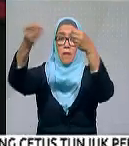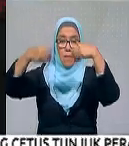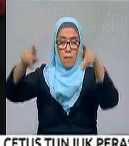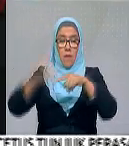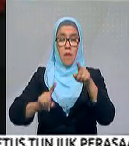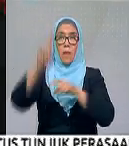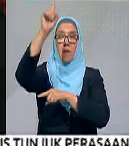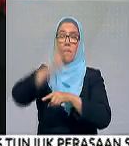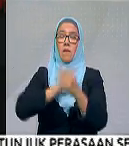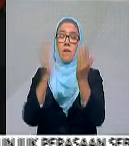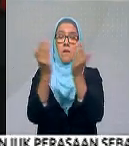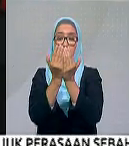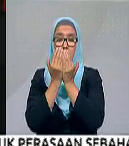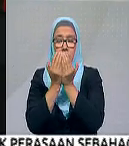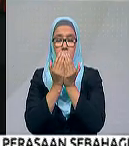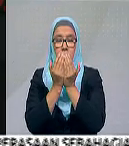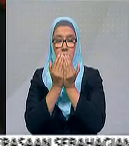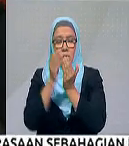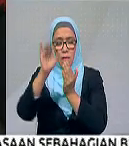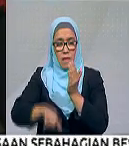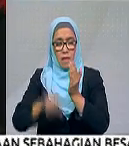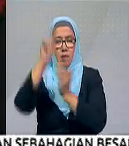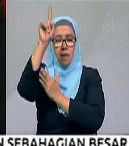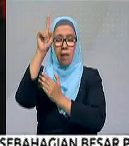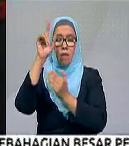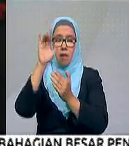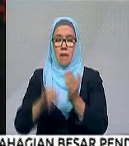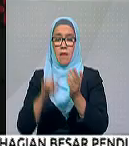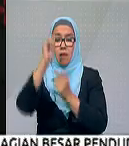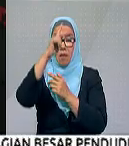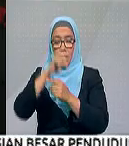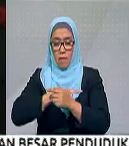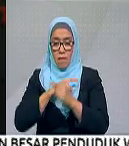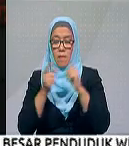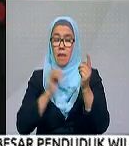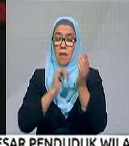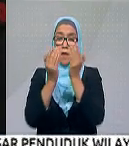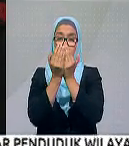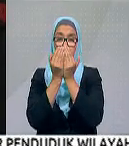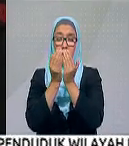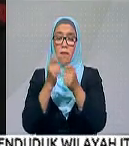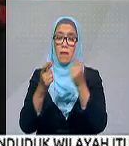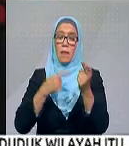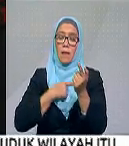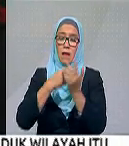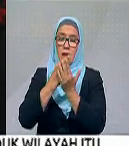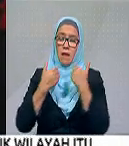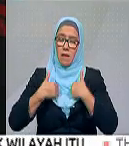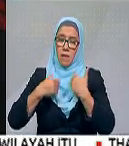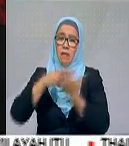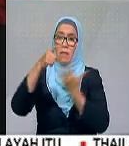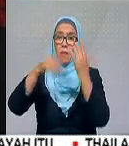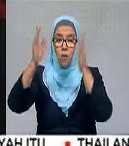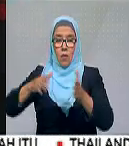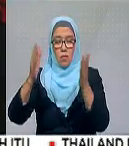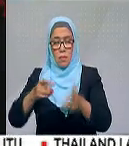saya pergi Mekah, pergi berdoa di sana supaya ada di antara orang-orang yang hebat Allah jentikkan hati dia